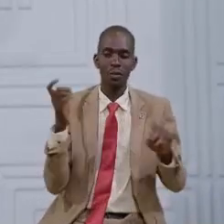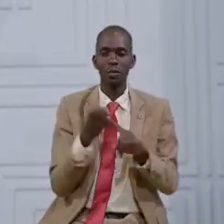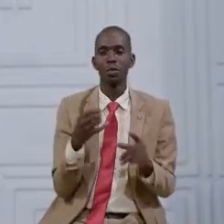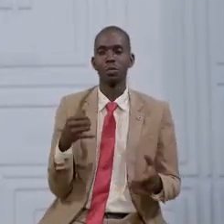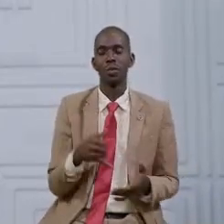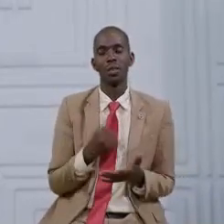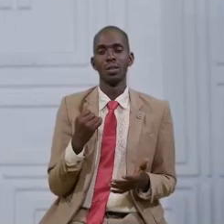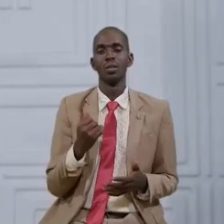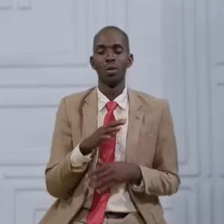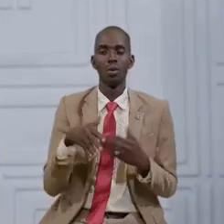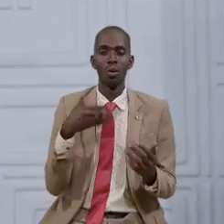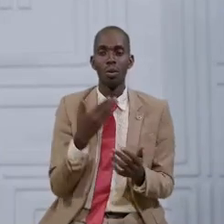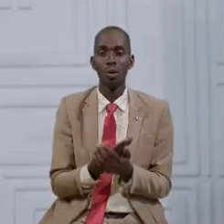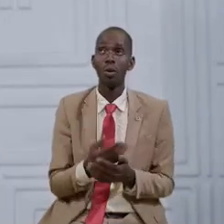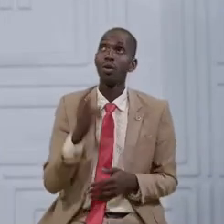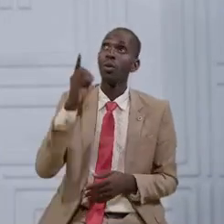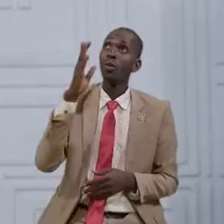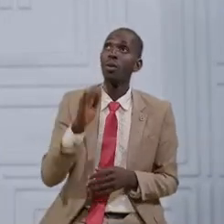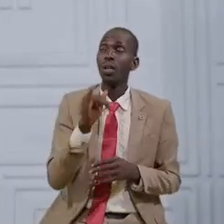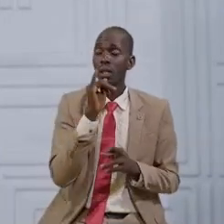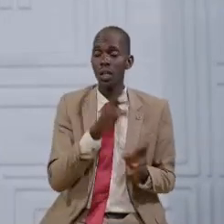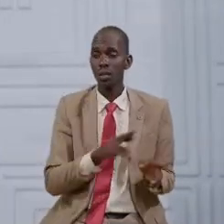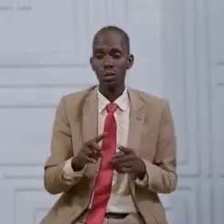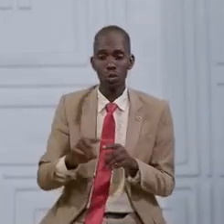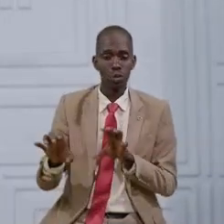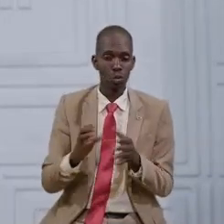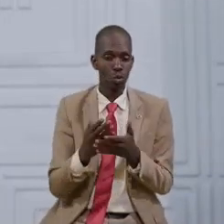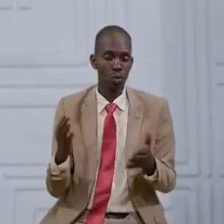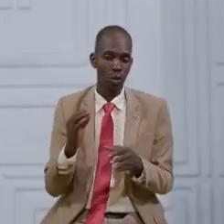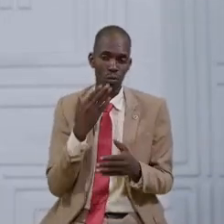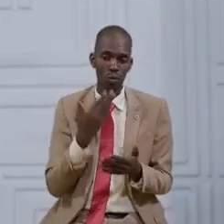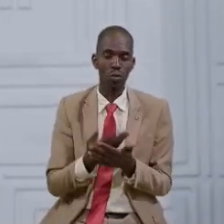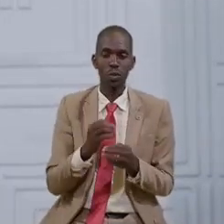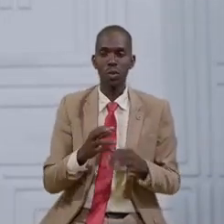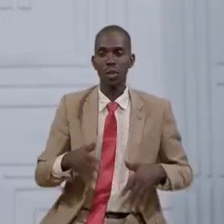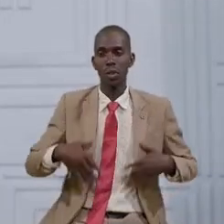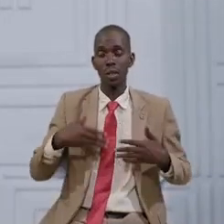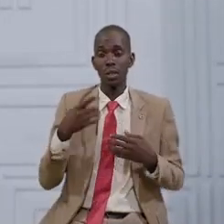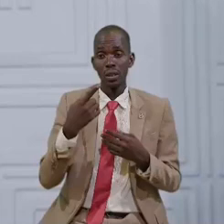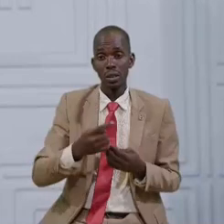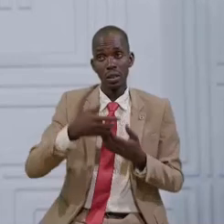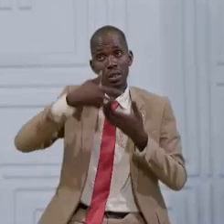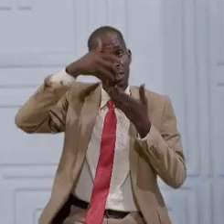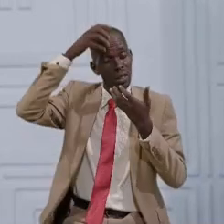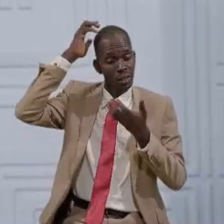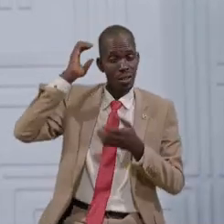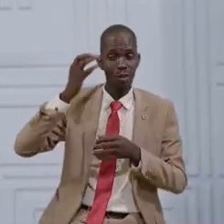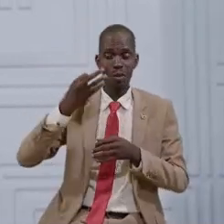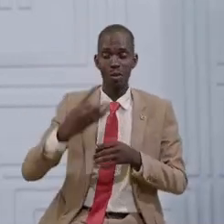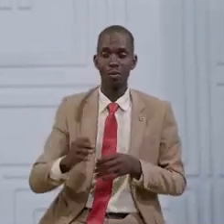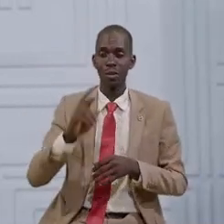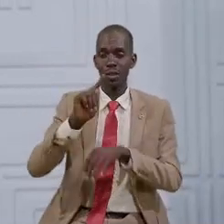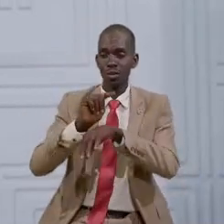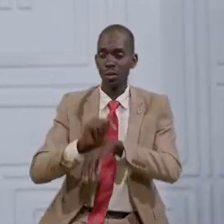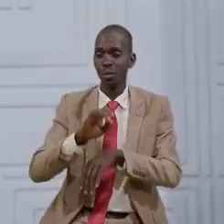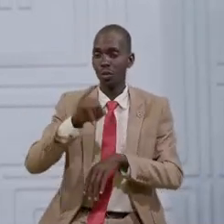aujourd'hui est un nouveau départ et le Seigneur veut faire une grande chose dans votre vie. Le lion de la tribu de Juda est venu, il fera quelque chose de grand